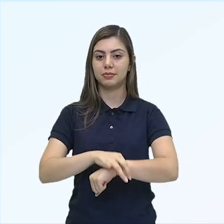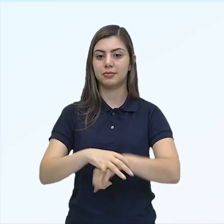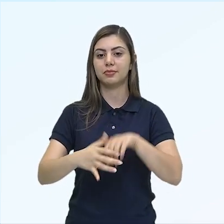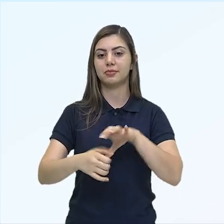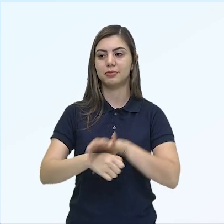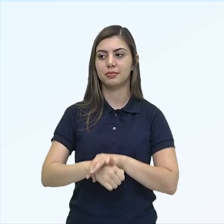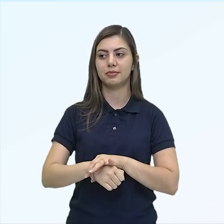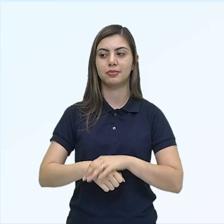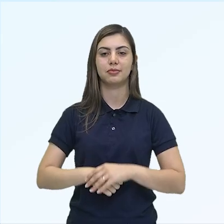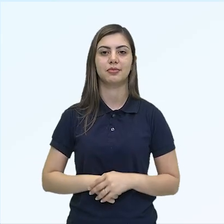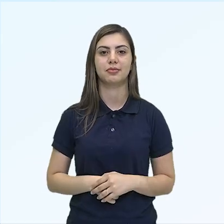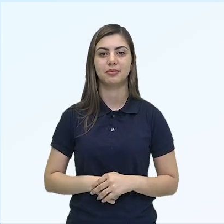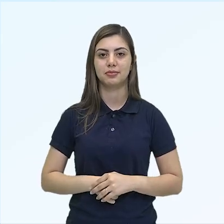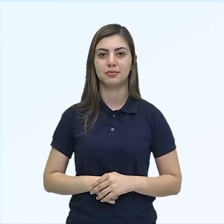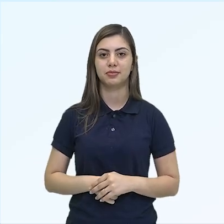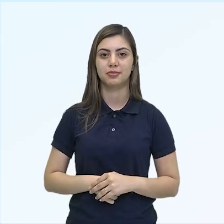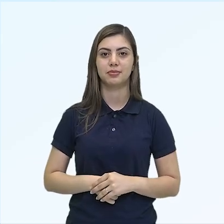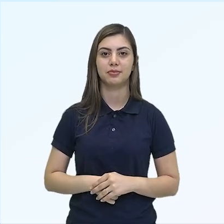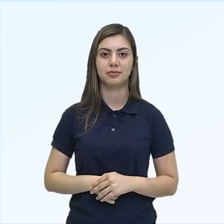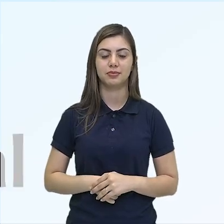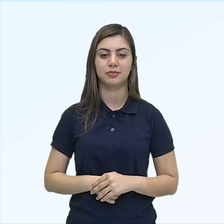Shirt, camisa social.